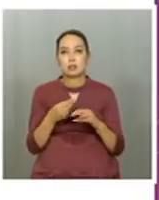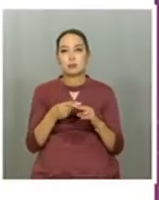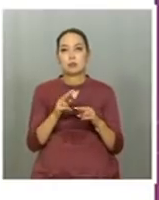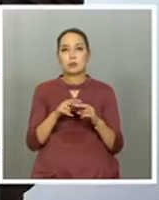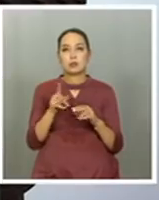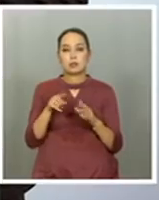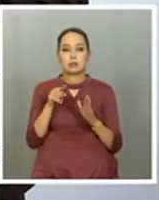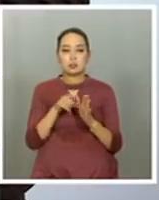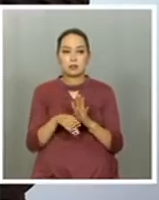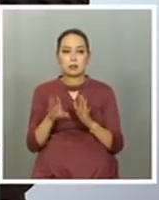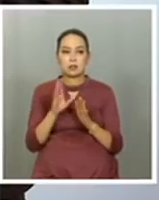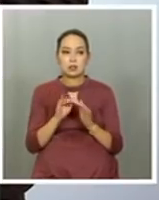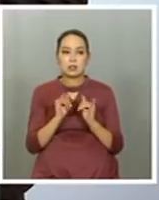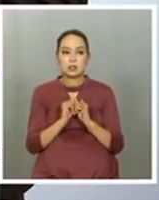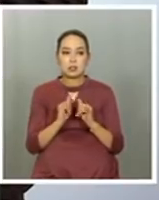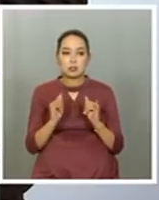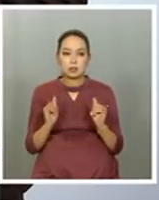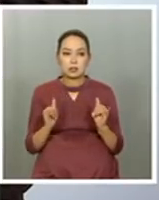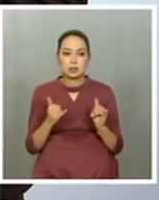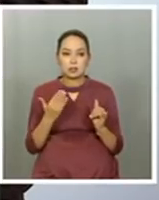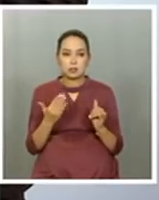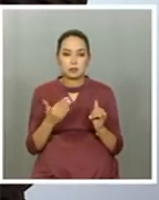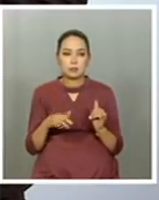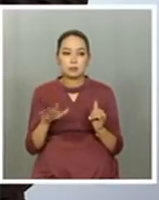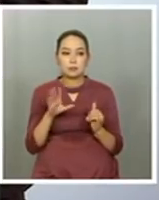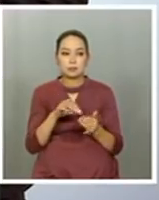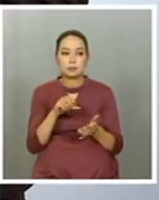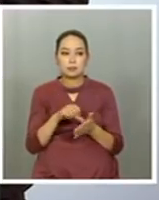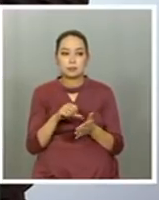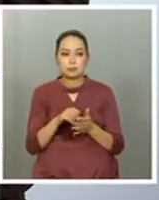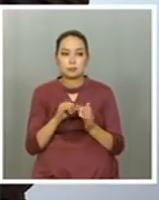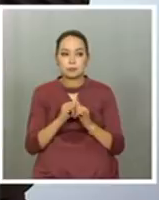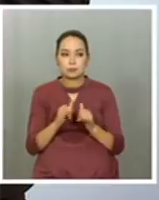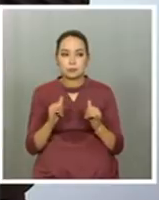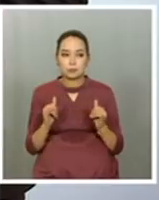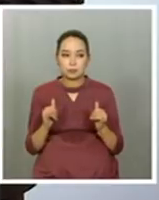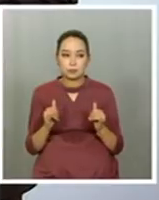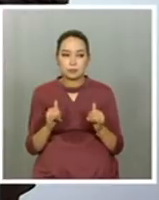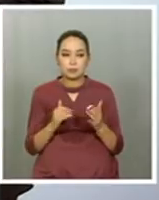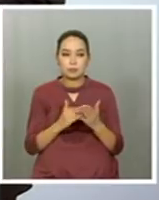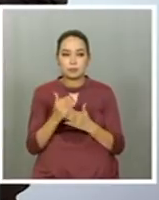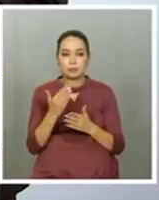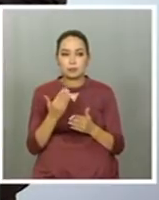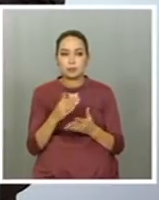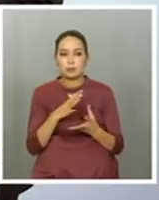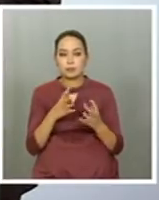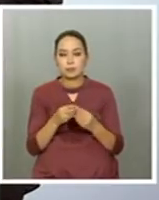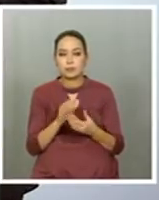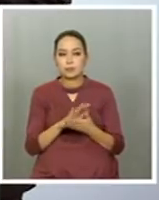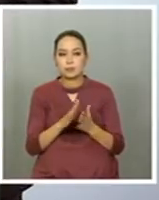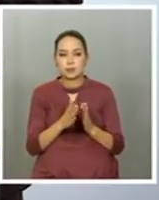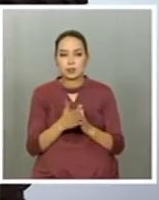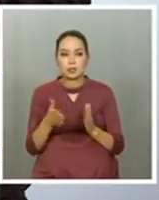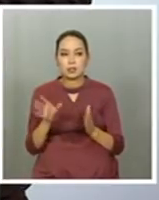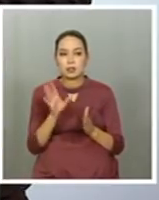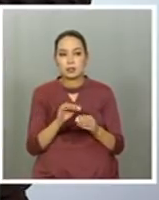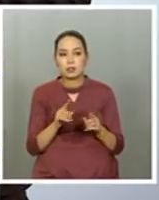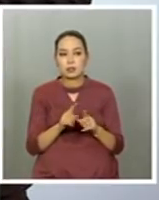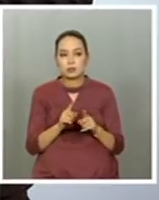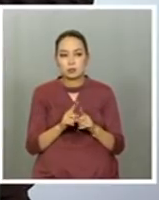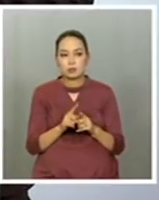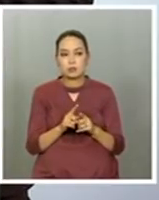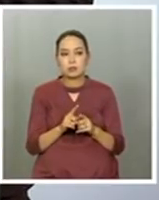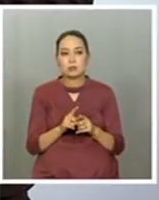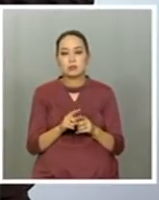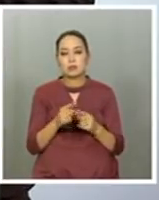үшін дамудың жаңа моделін қарастыру керек. Бірақ бұл жерде ескеретін жағдай негізгі тәуекелдерді ескеру керек.